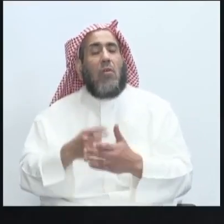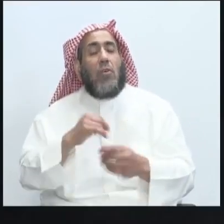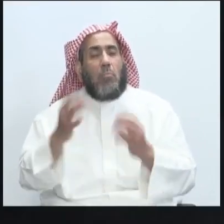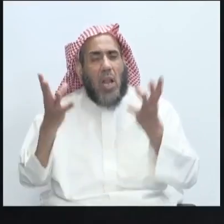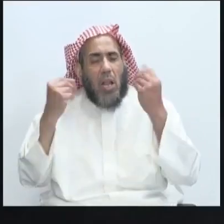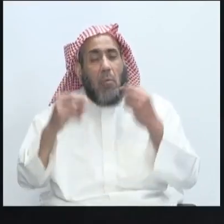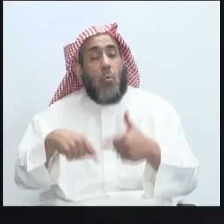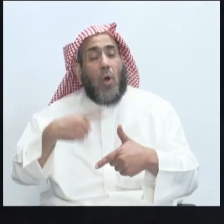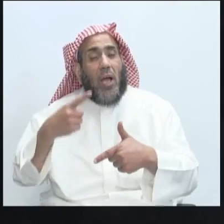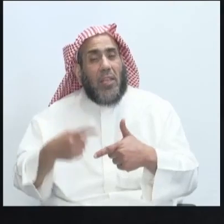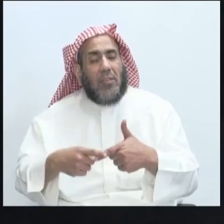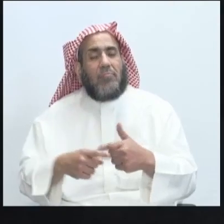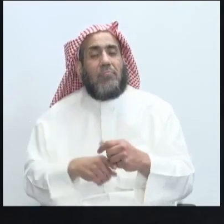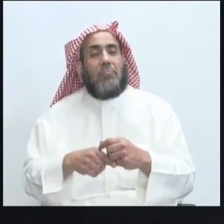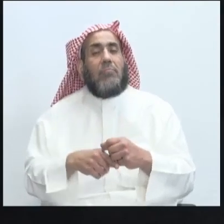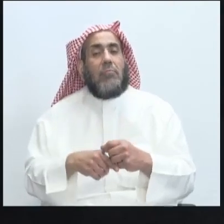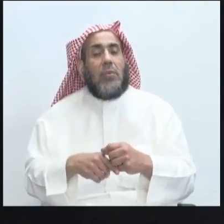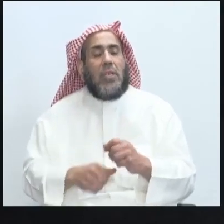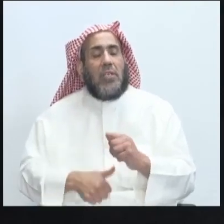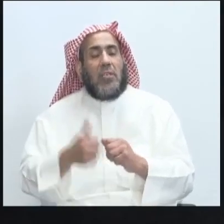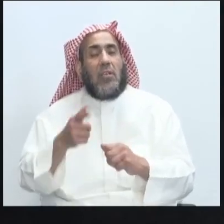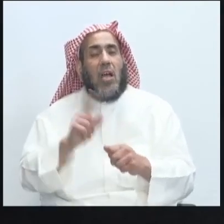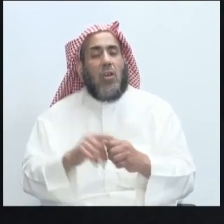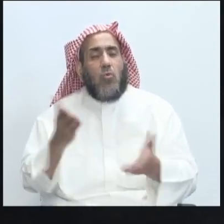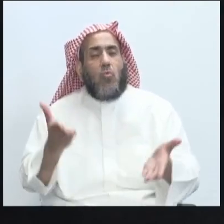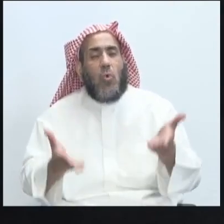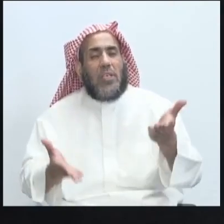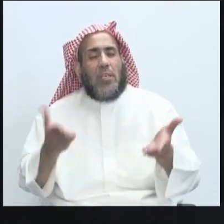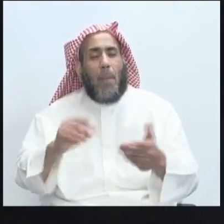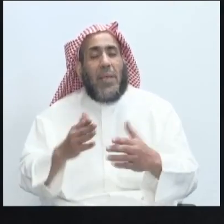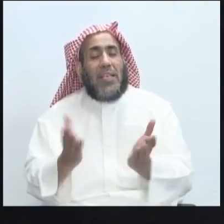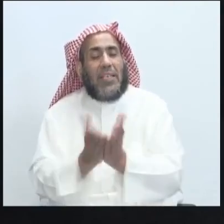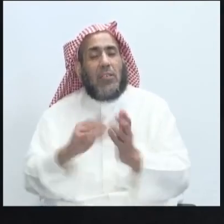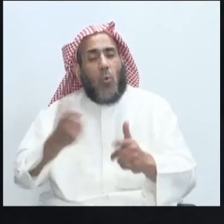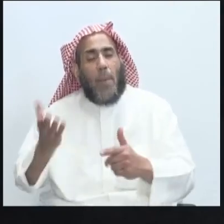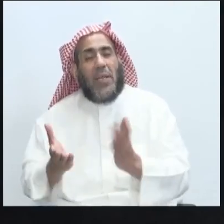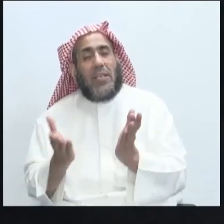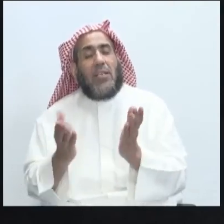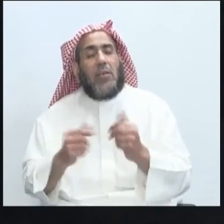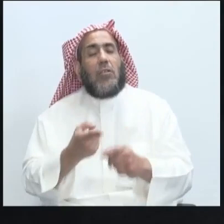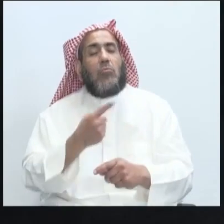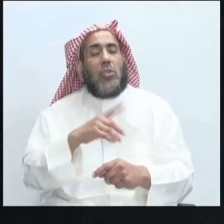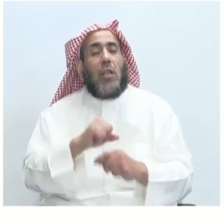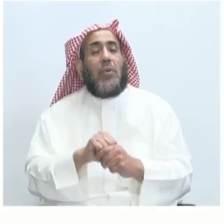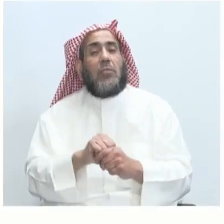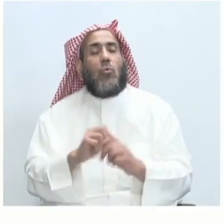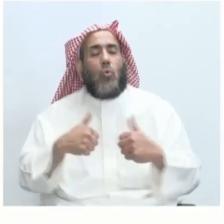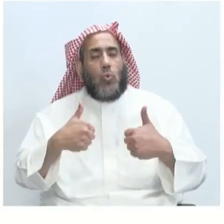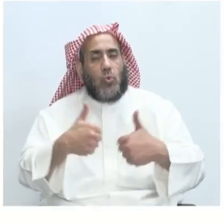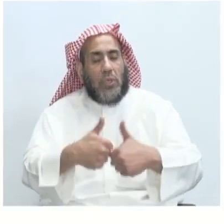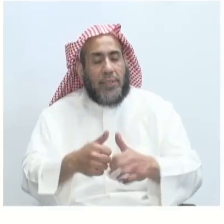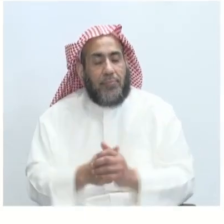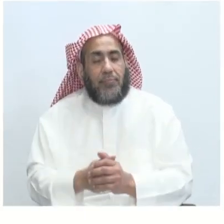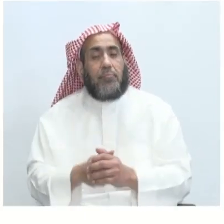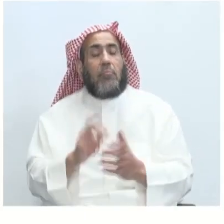للعلم ايضا استطاع ان يوازن بين دراسته وبين متطلبات اسرته